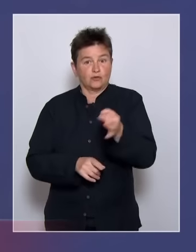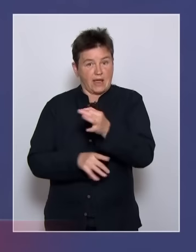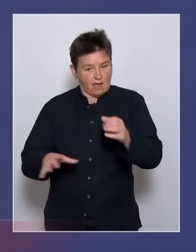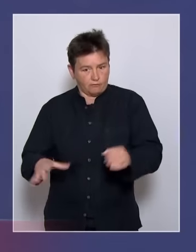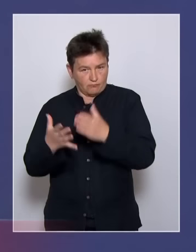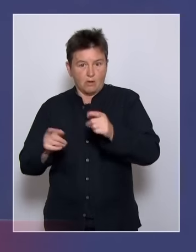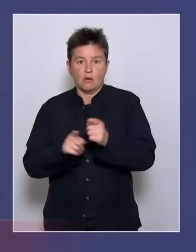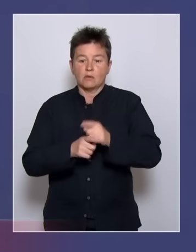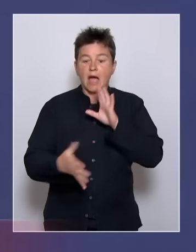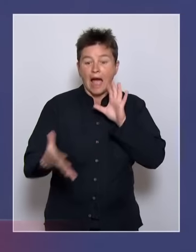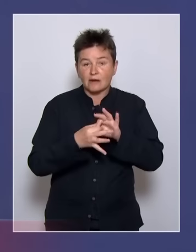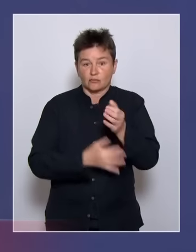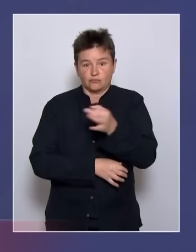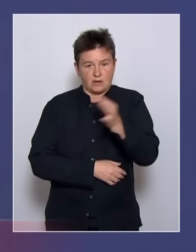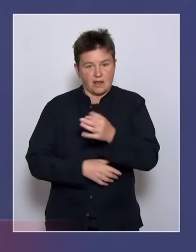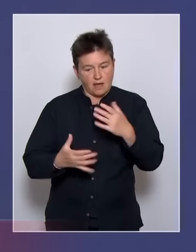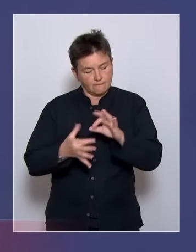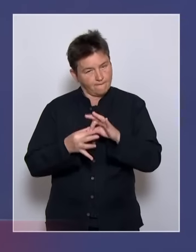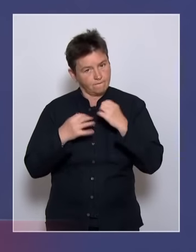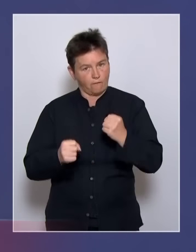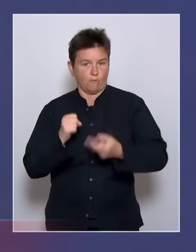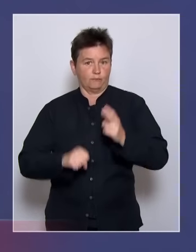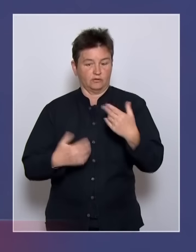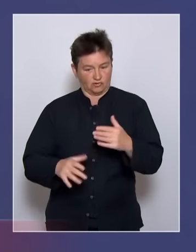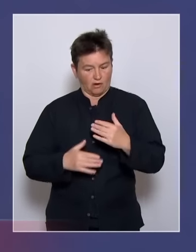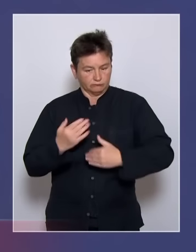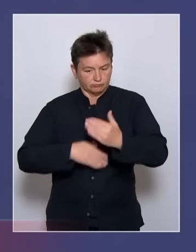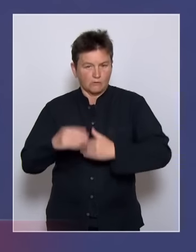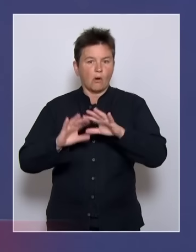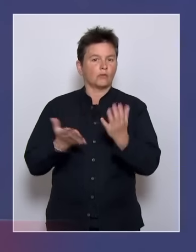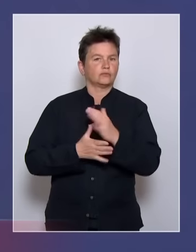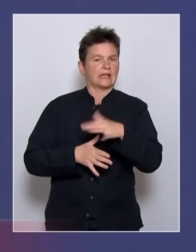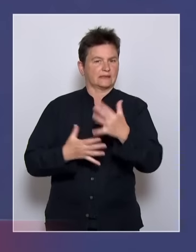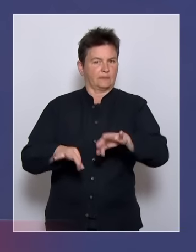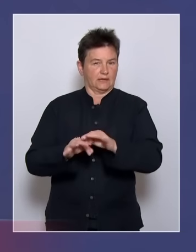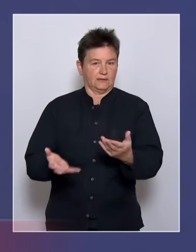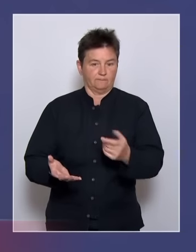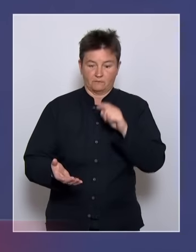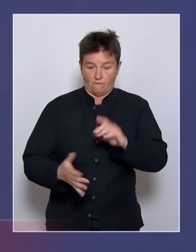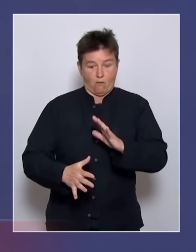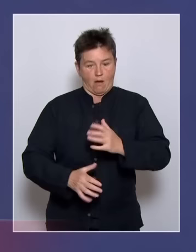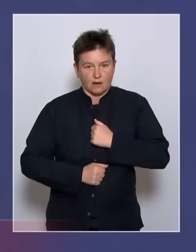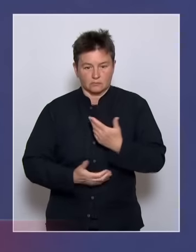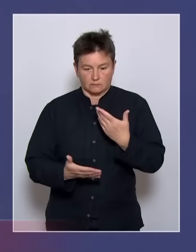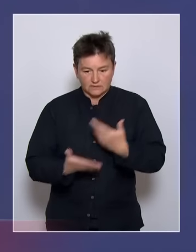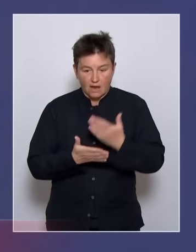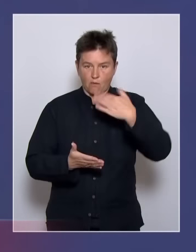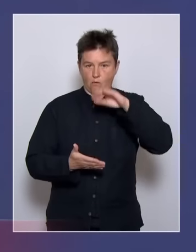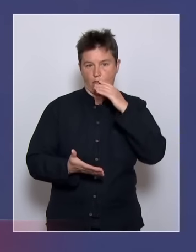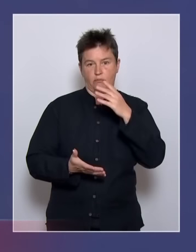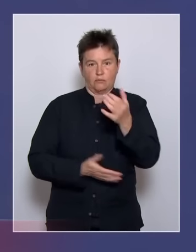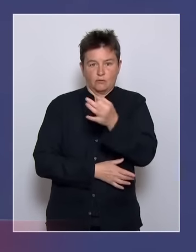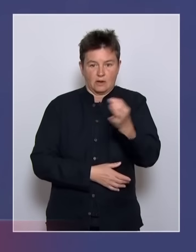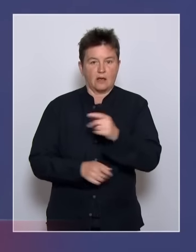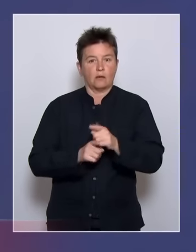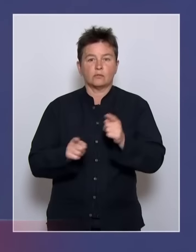consolider cette alliance du nucléaire que nous avons bâtie et qui rassemble une quinzaine d'États membres, assumer cette Europe de l'atome et investir dans